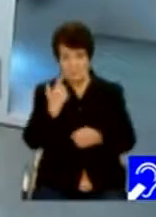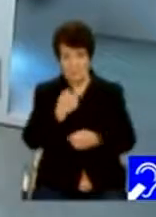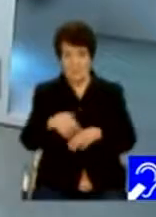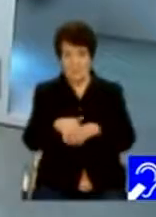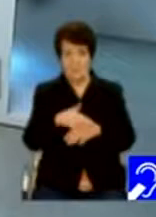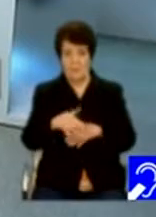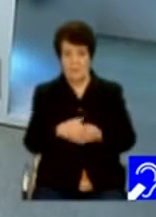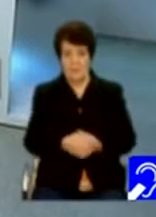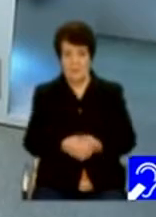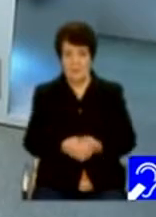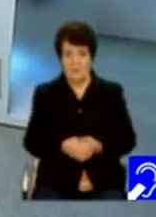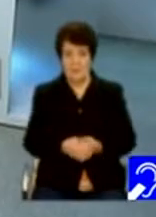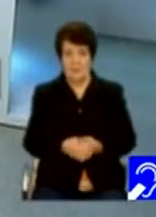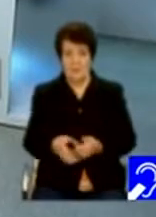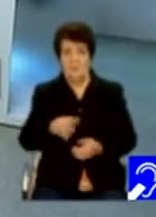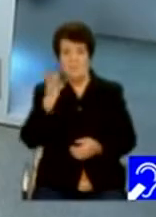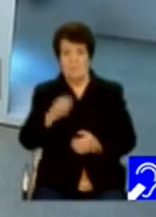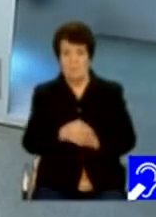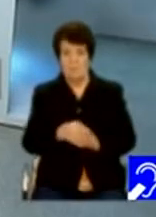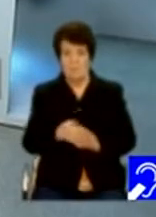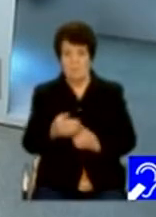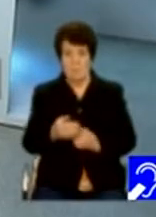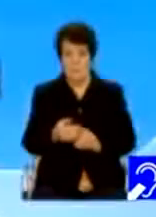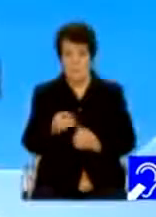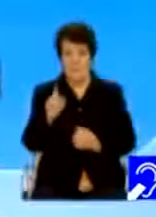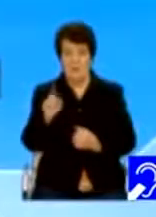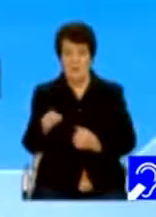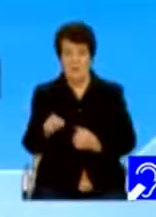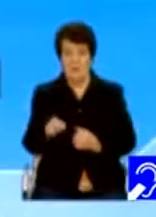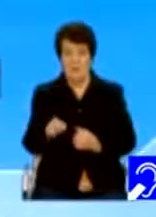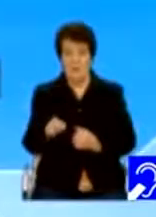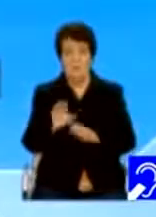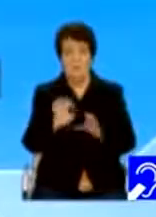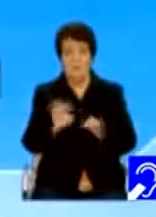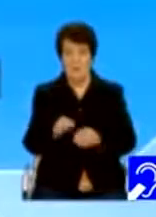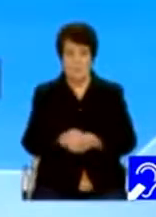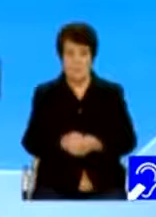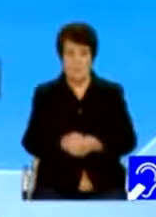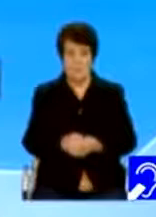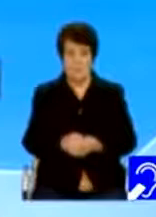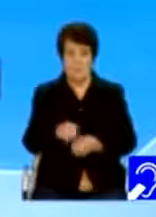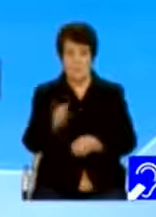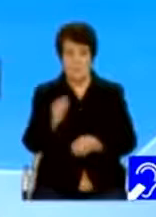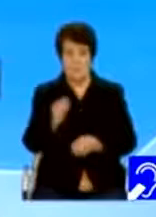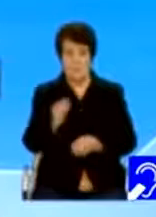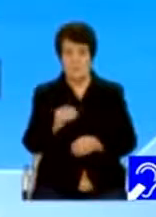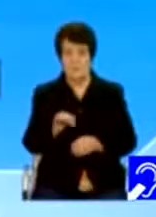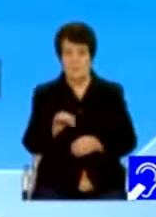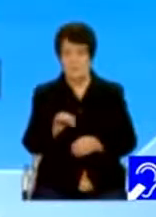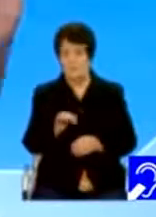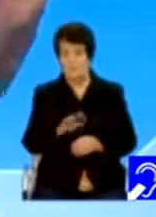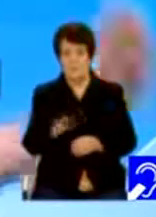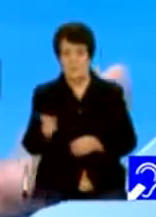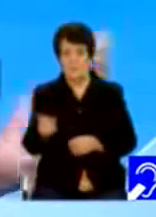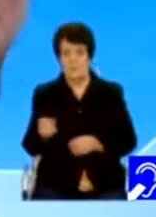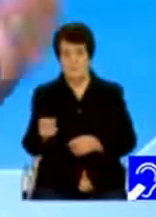public vreo postare de-a lui, apoi acolo merg, nu comentarii negative, dar în jurii, în jurii. Și el știe că nu câștigă